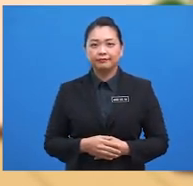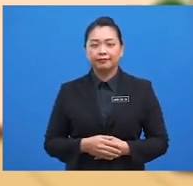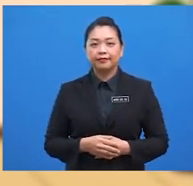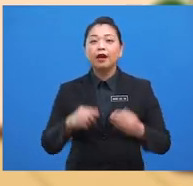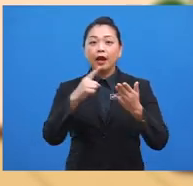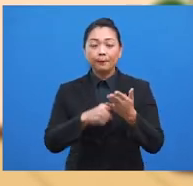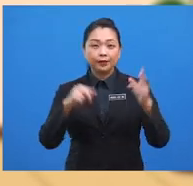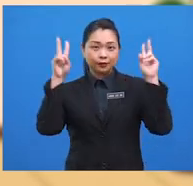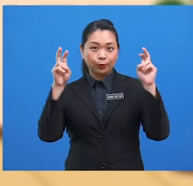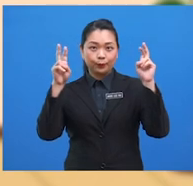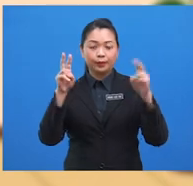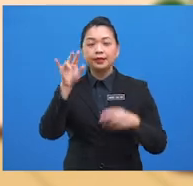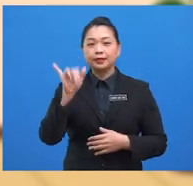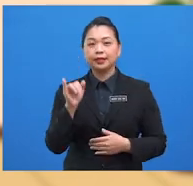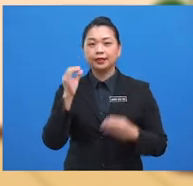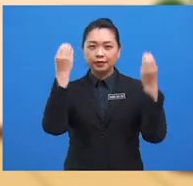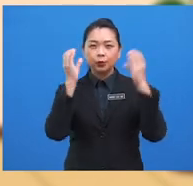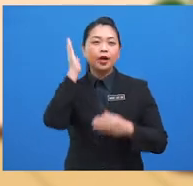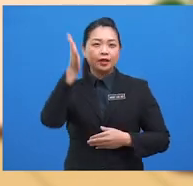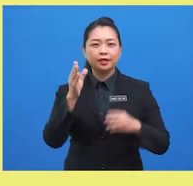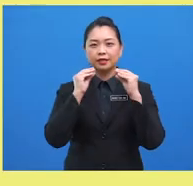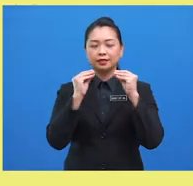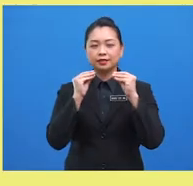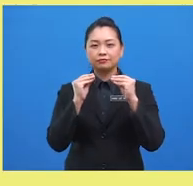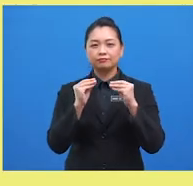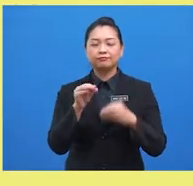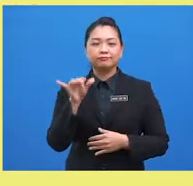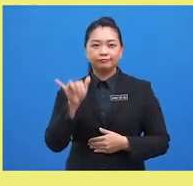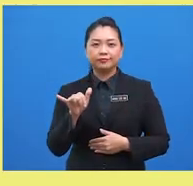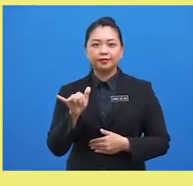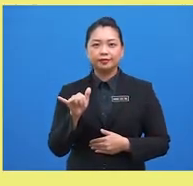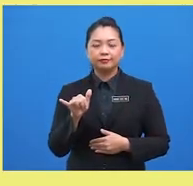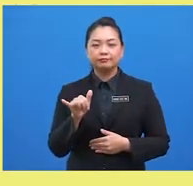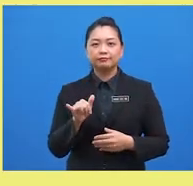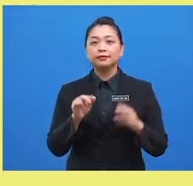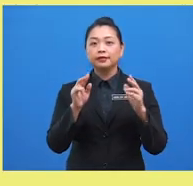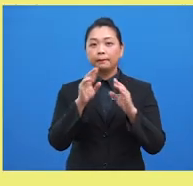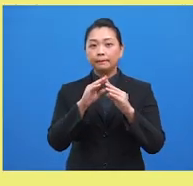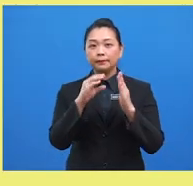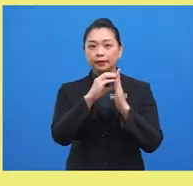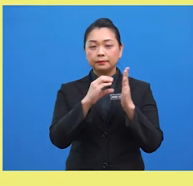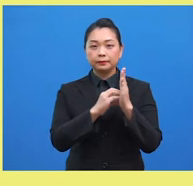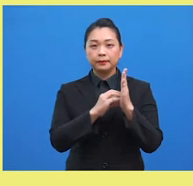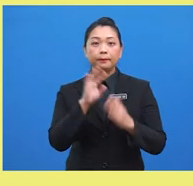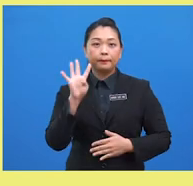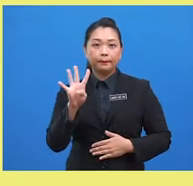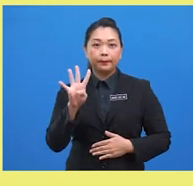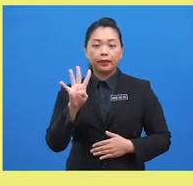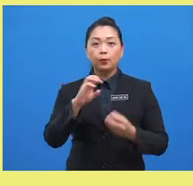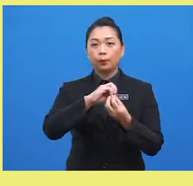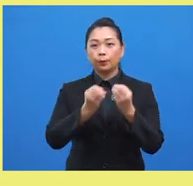Apakah topik yang cikgu akan ajar? Ya, bab 4 operasi set